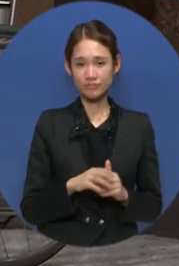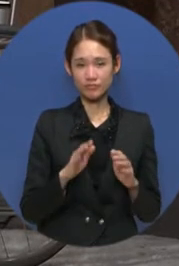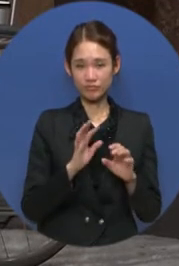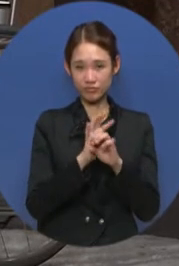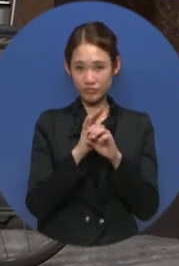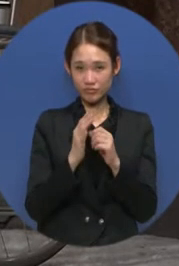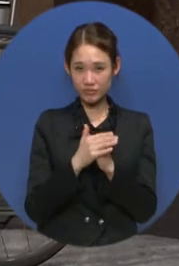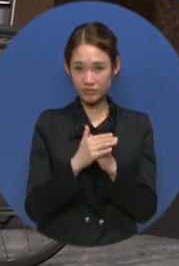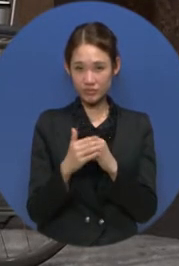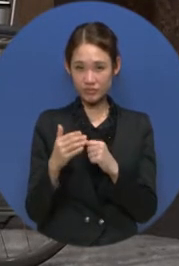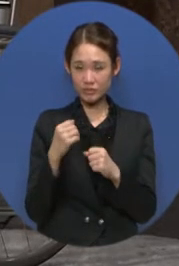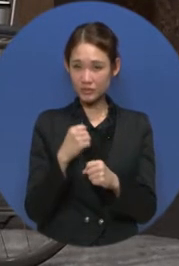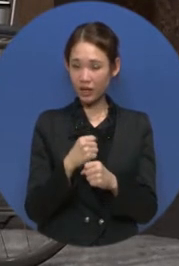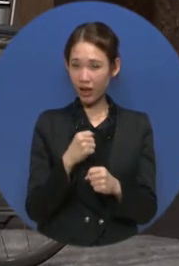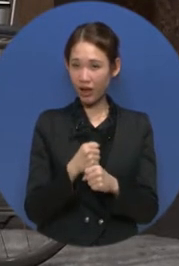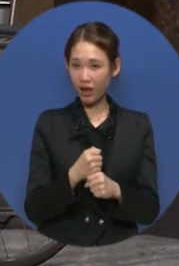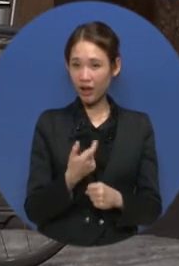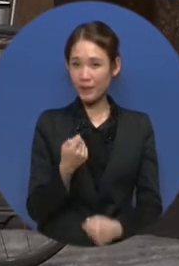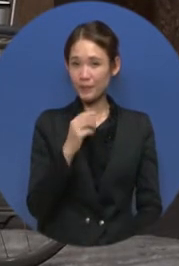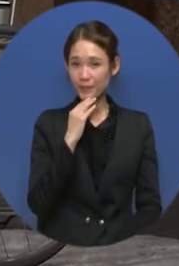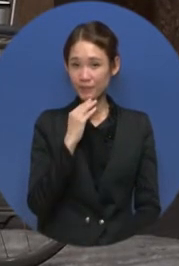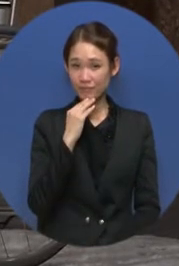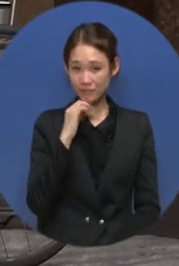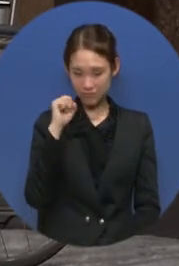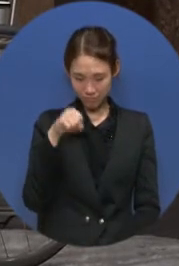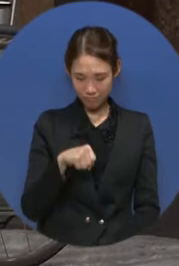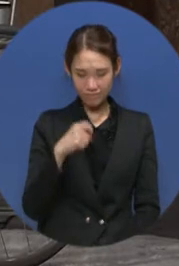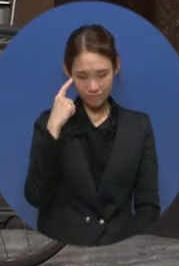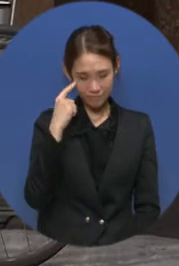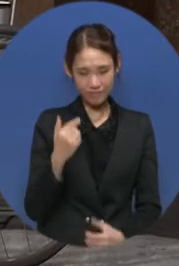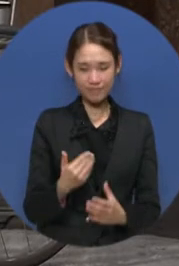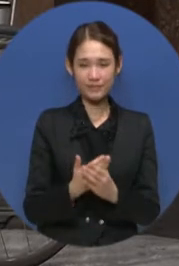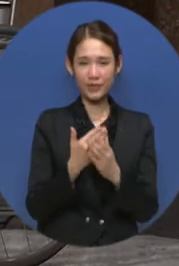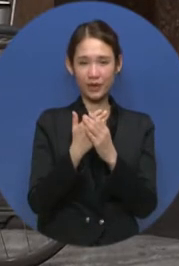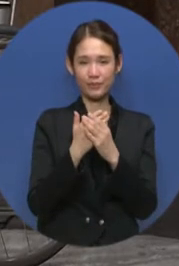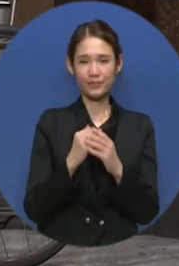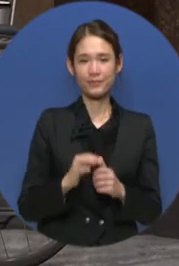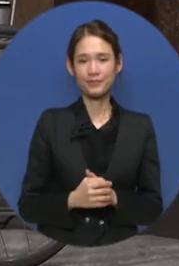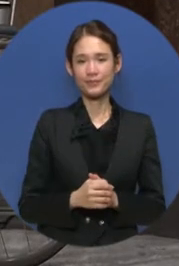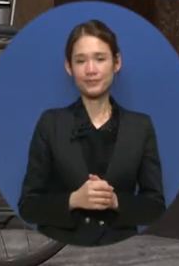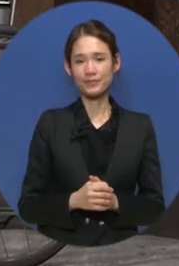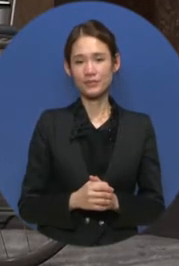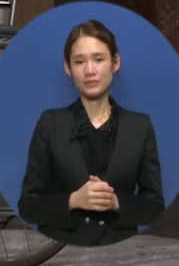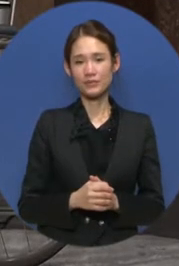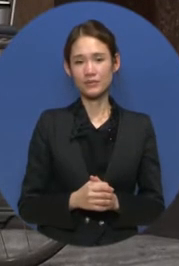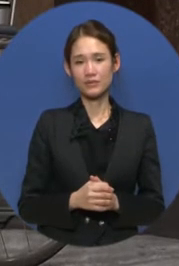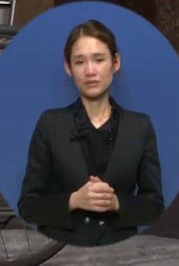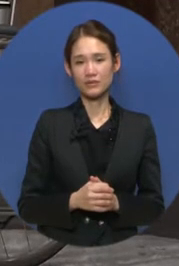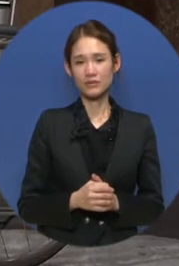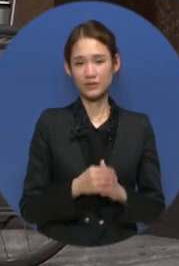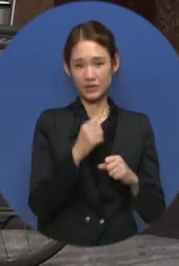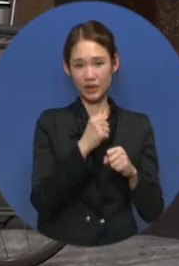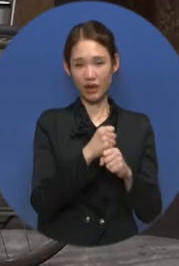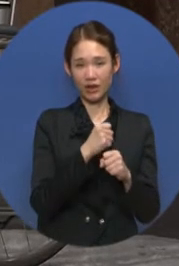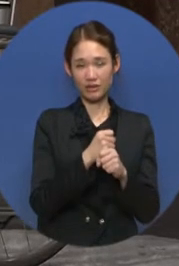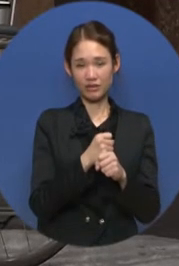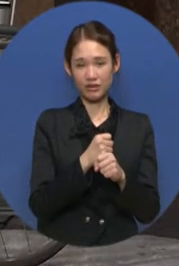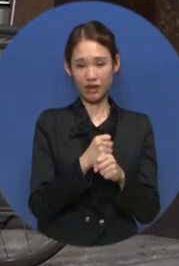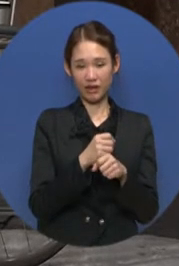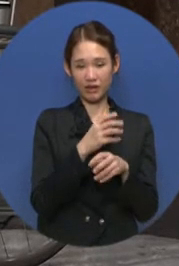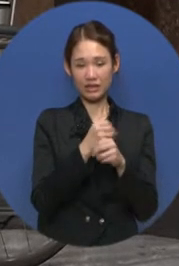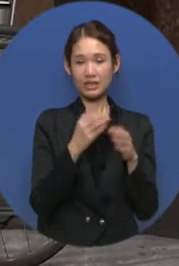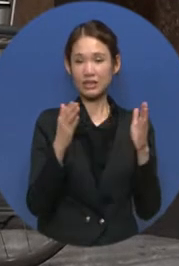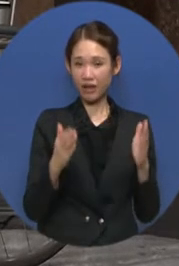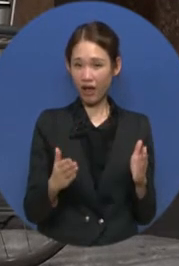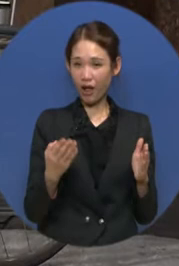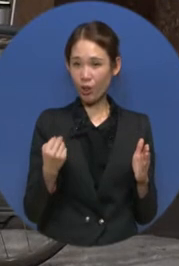코로나19 때문에 제작에 네, 제품을 개발하게 된 거죠. 근데 제작에 소요되는 기간은 한 어느